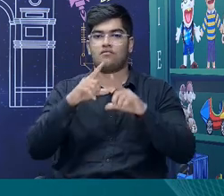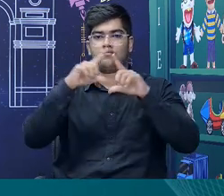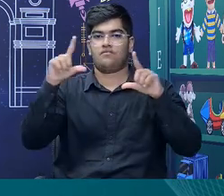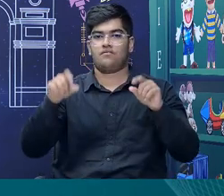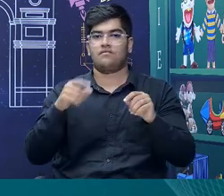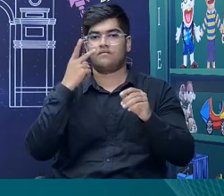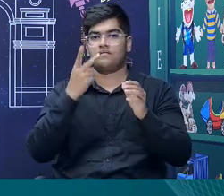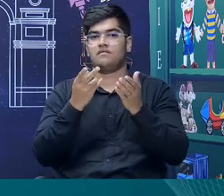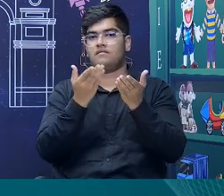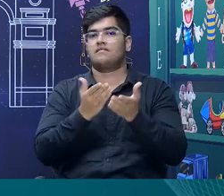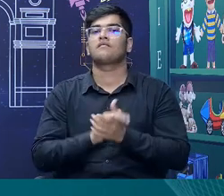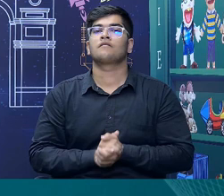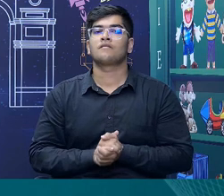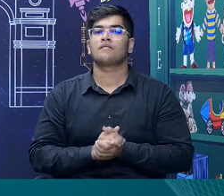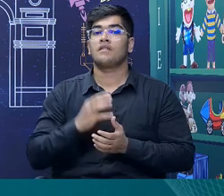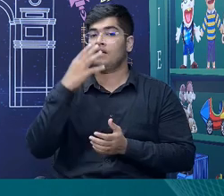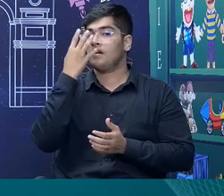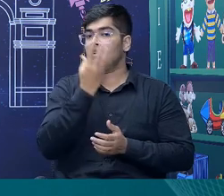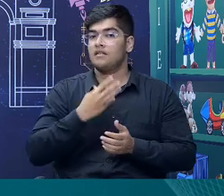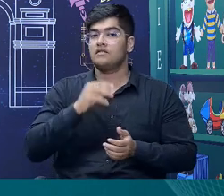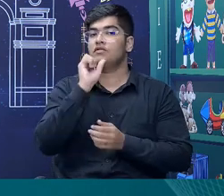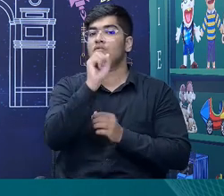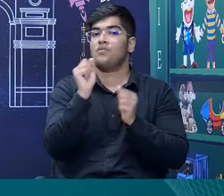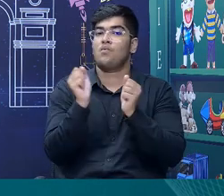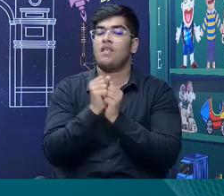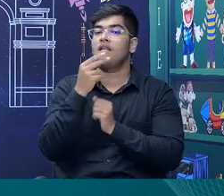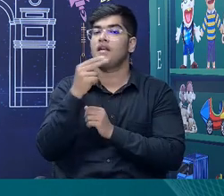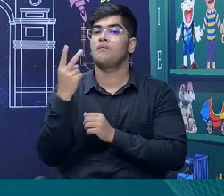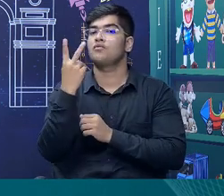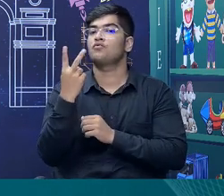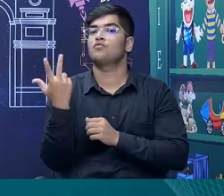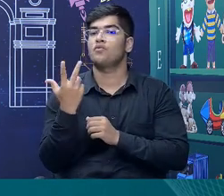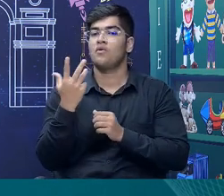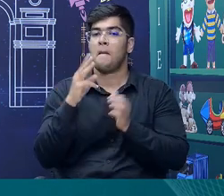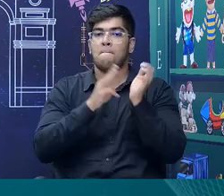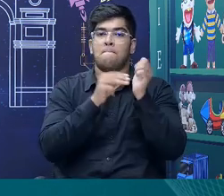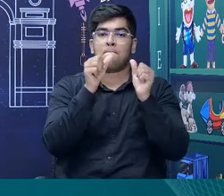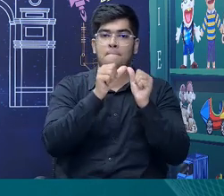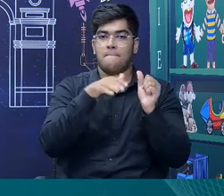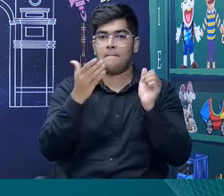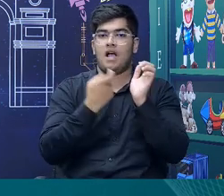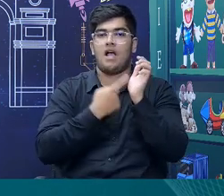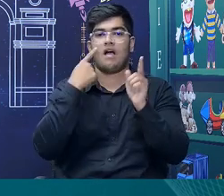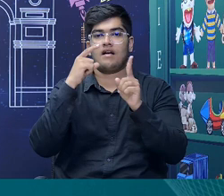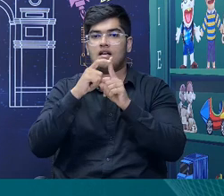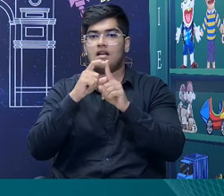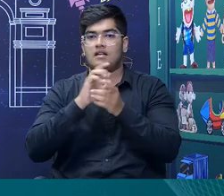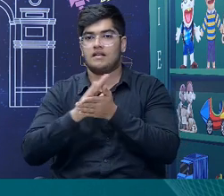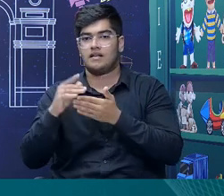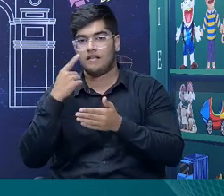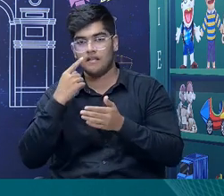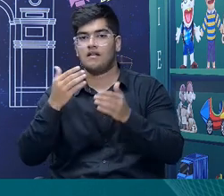तो गणेश जी के साथ जो हम नाम लेते हैं वो है मां वृद्धि और मां सिद्धि